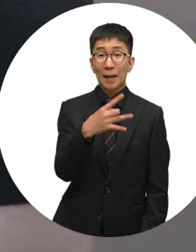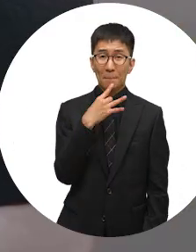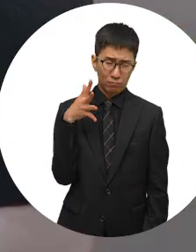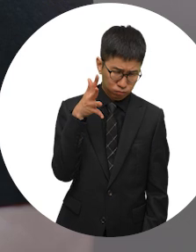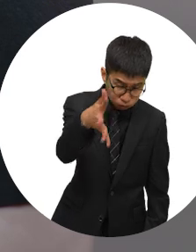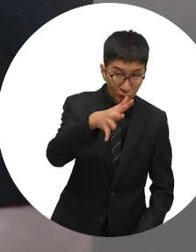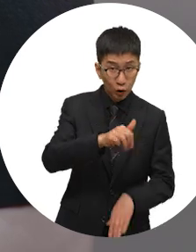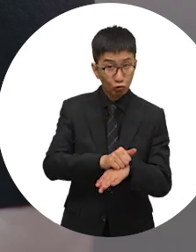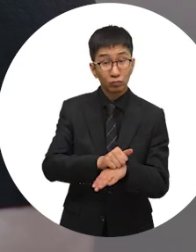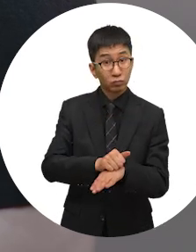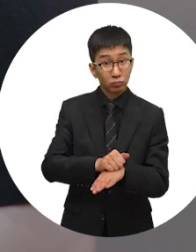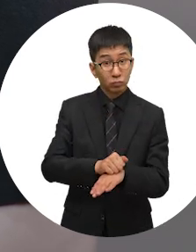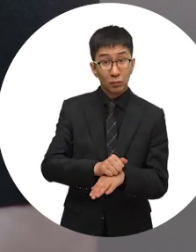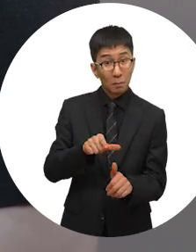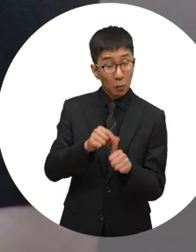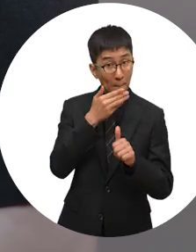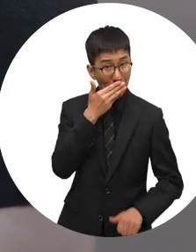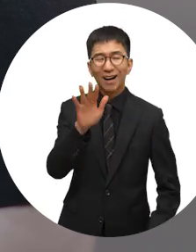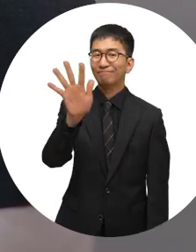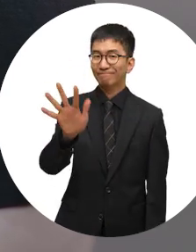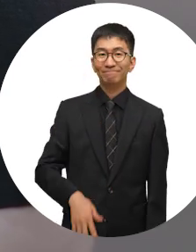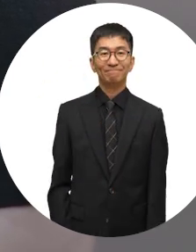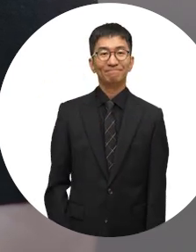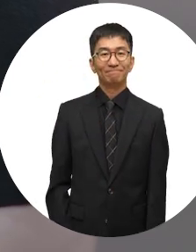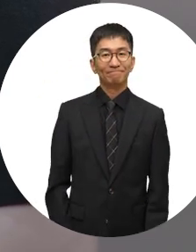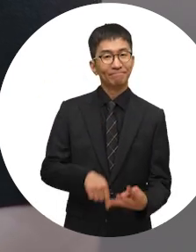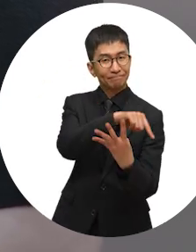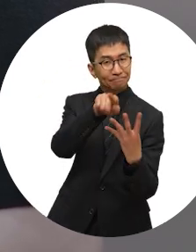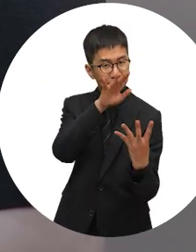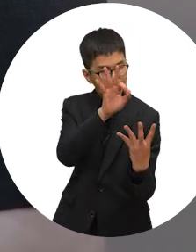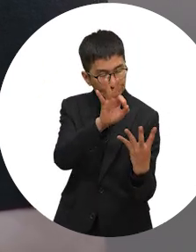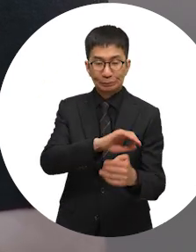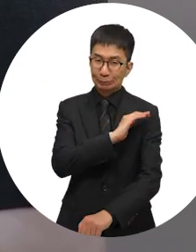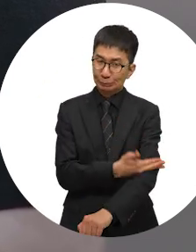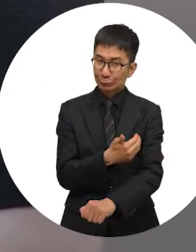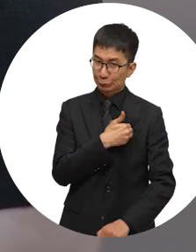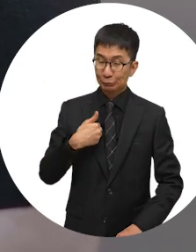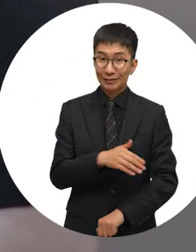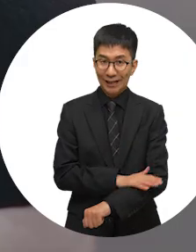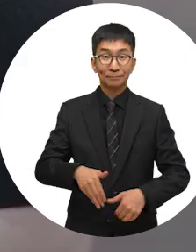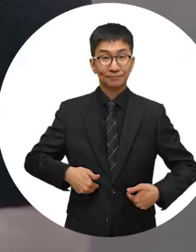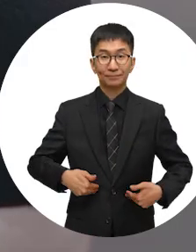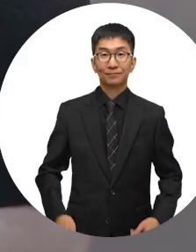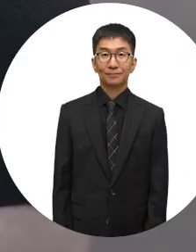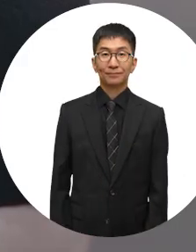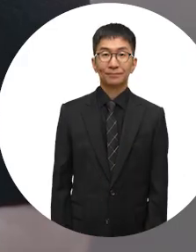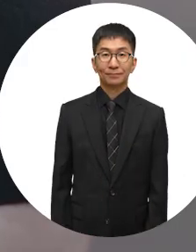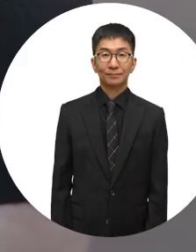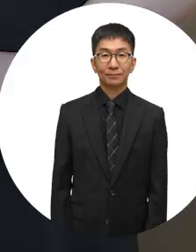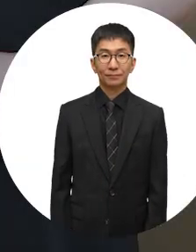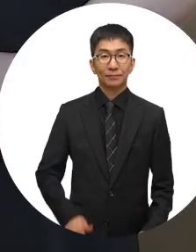한 가지 영역에만 뛰어나다고 해서 높은 평가를 받는 것이 아니라 4가지 평가 영역에서 고르게 역량을 보여주는 것이